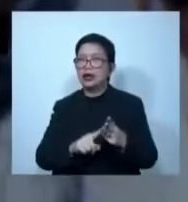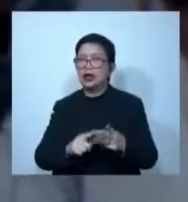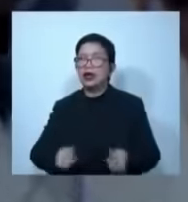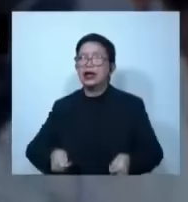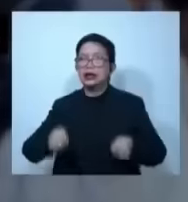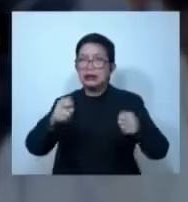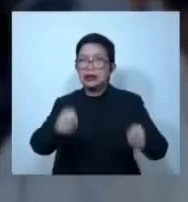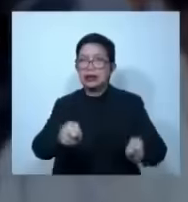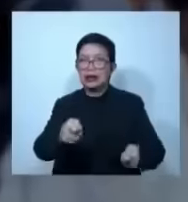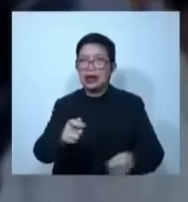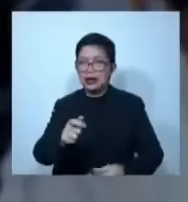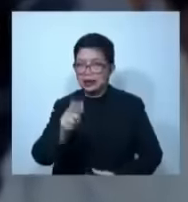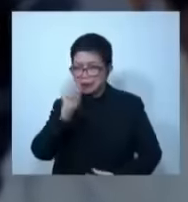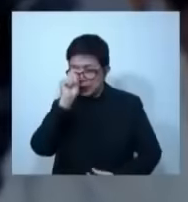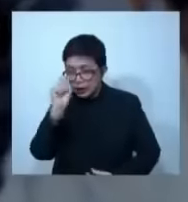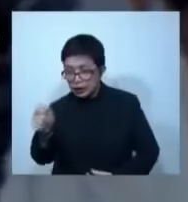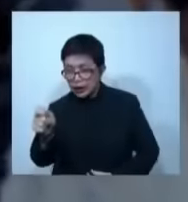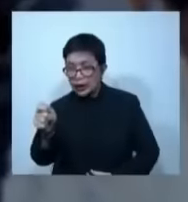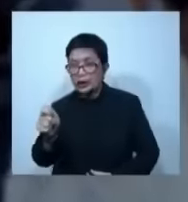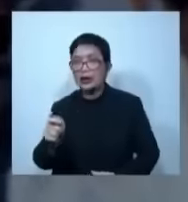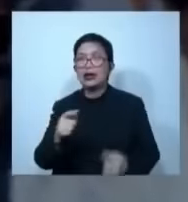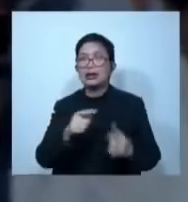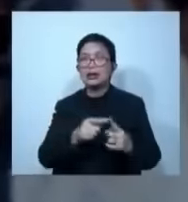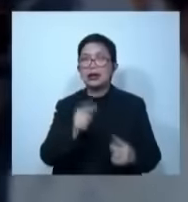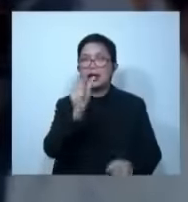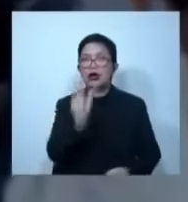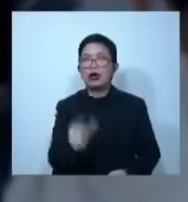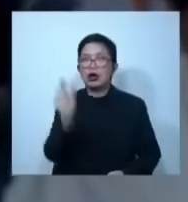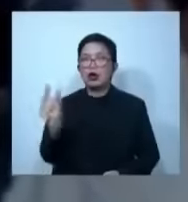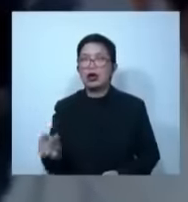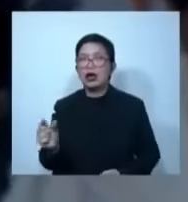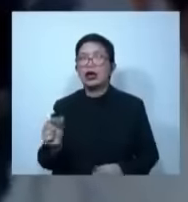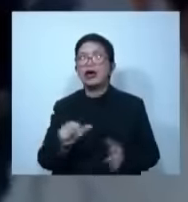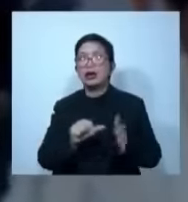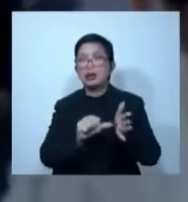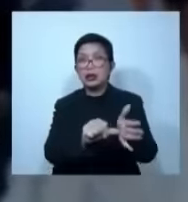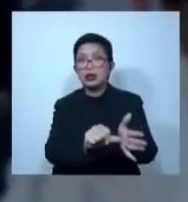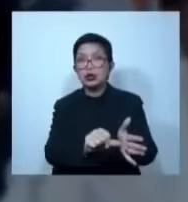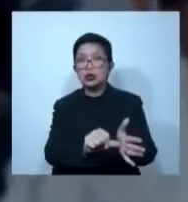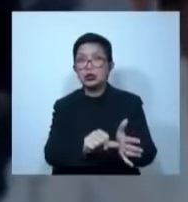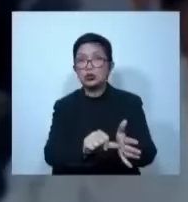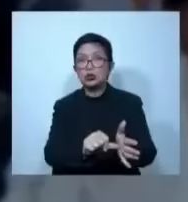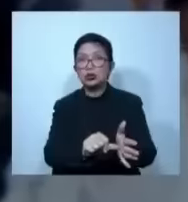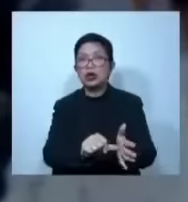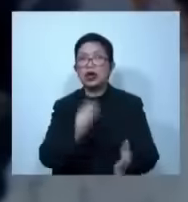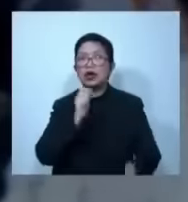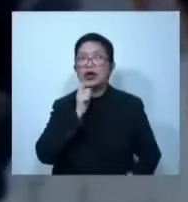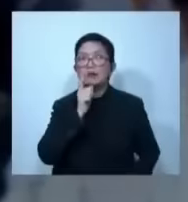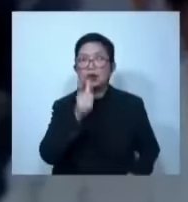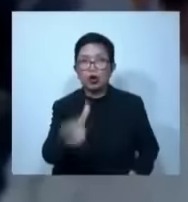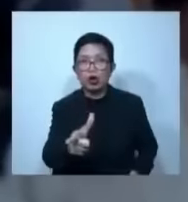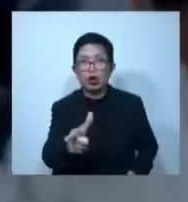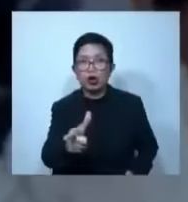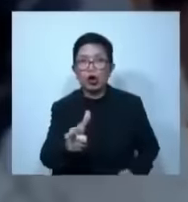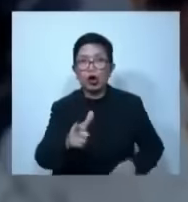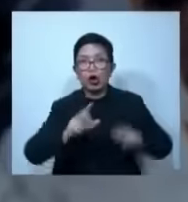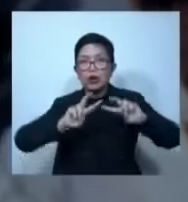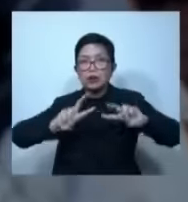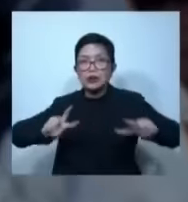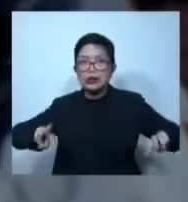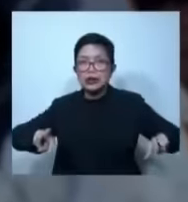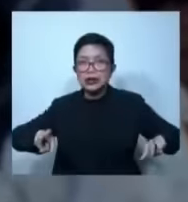imbalan, reward kepada mereka yang membantu melakukan pelaporan,